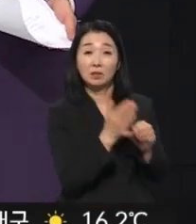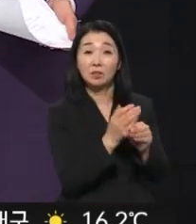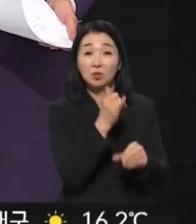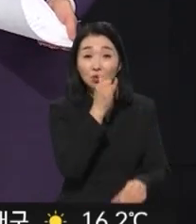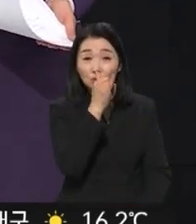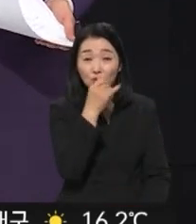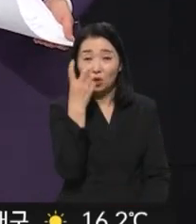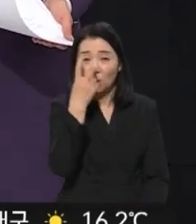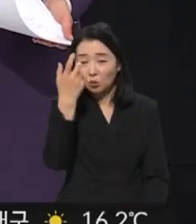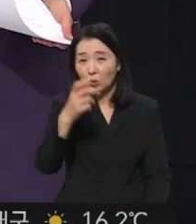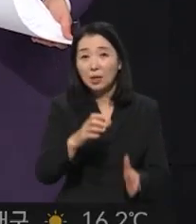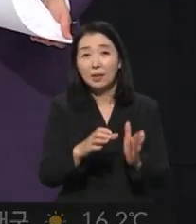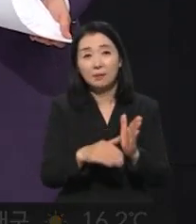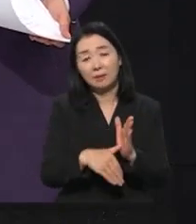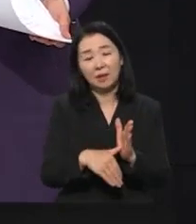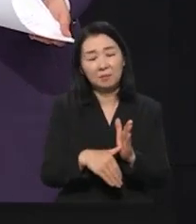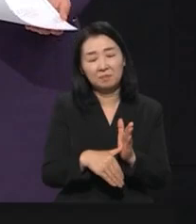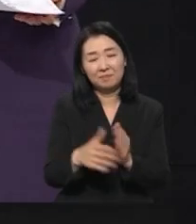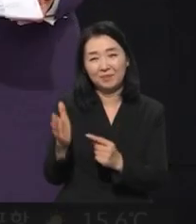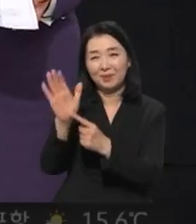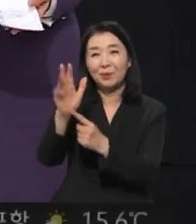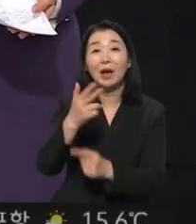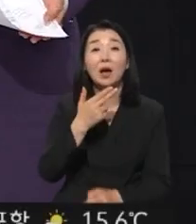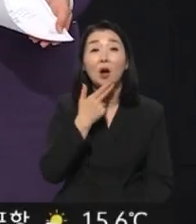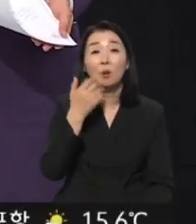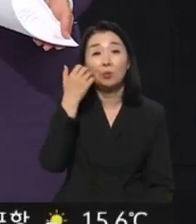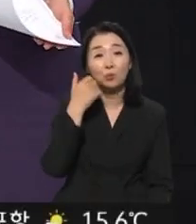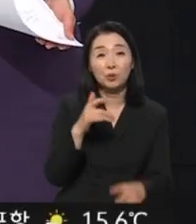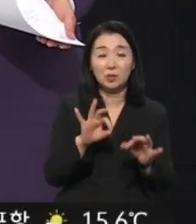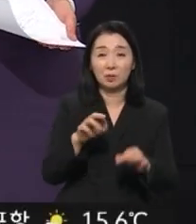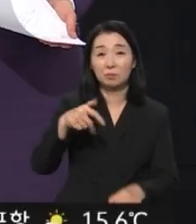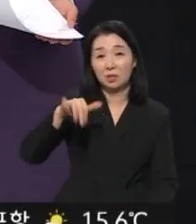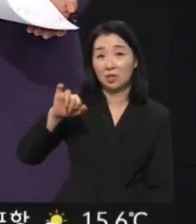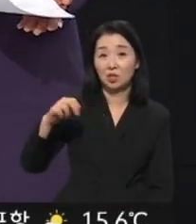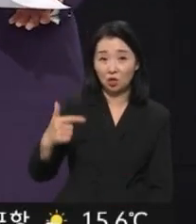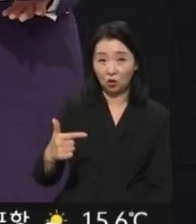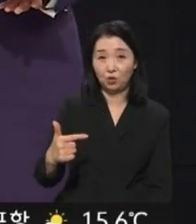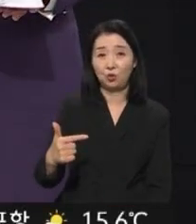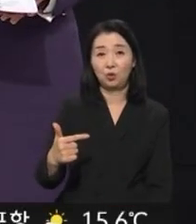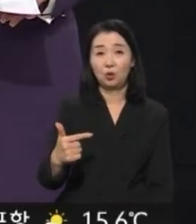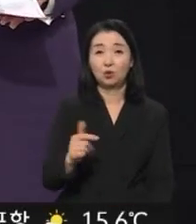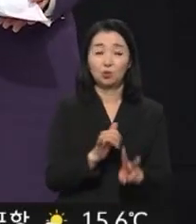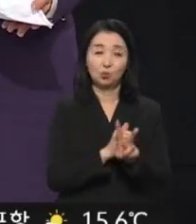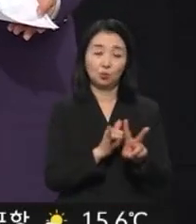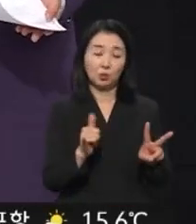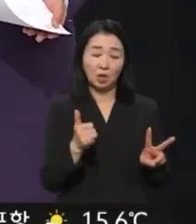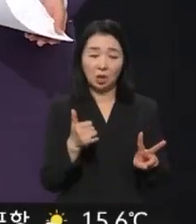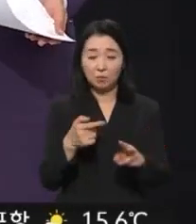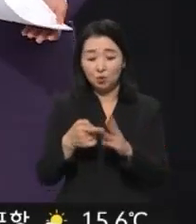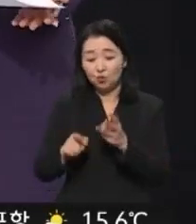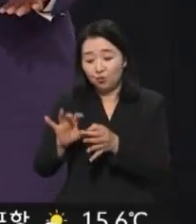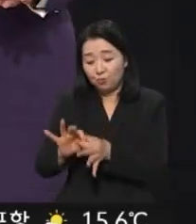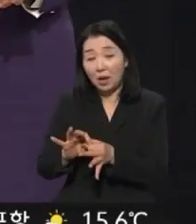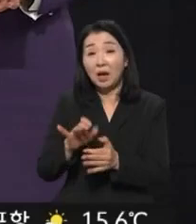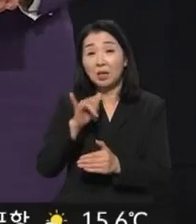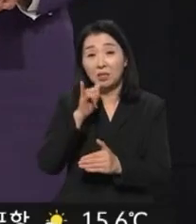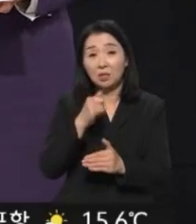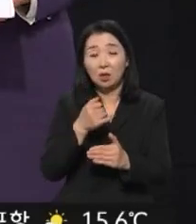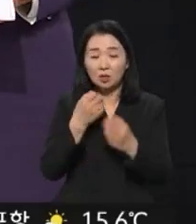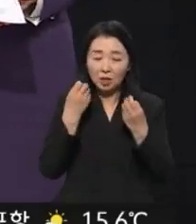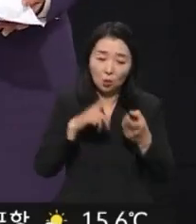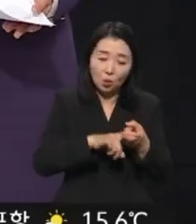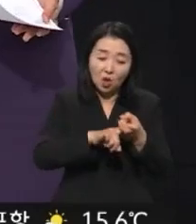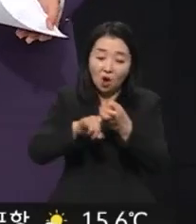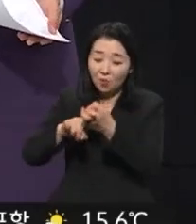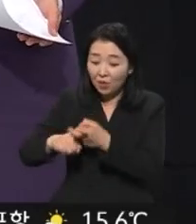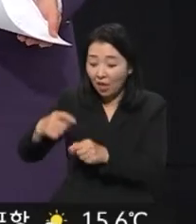있지만 여론조사에서는 크게 두각을 내지 못하고 있는 김기현 의원인데요. 두 사람 모두 친윤계라는 점에서 새로운 연대로